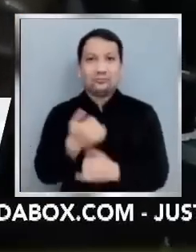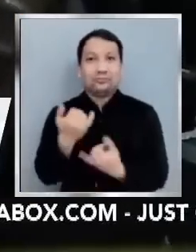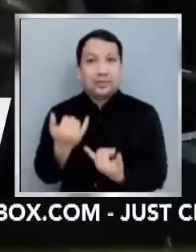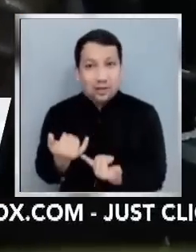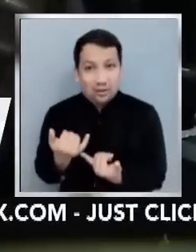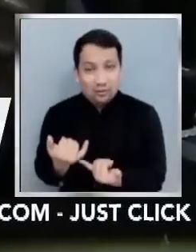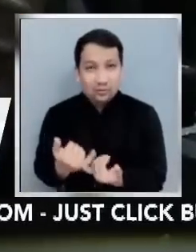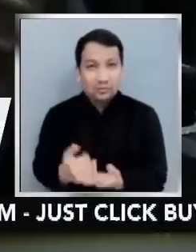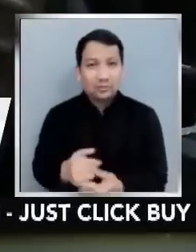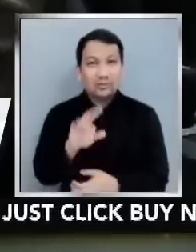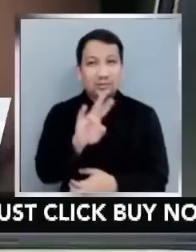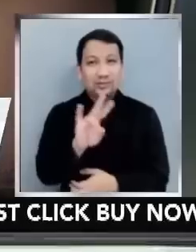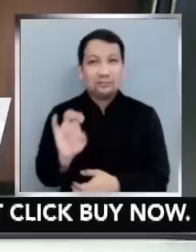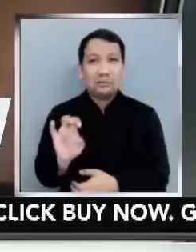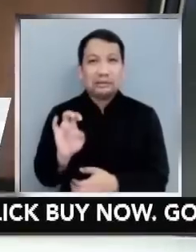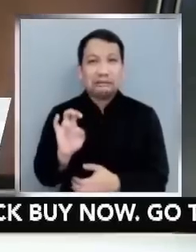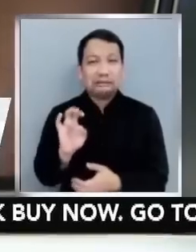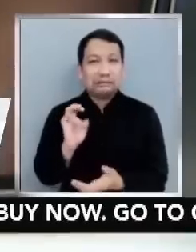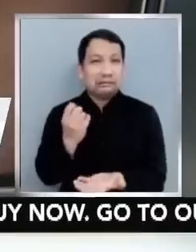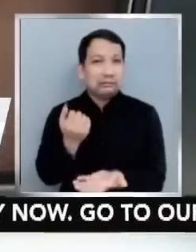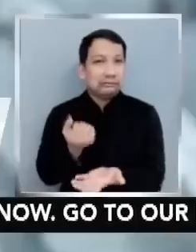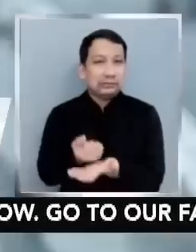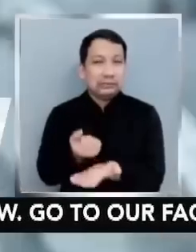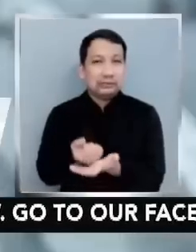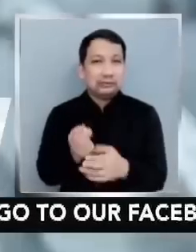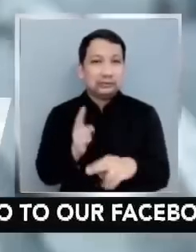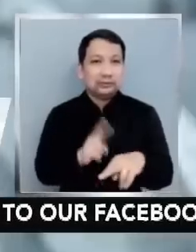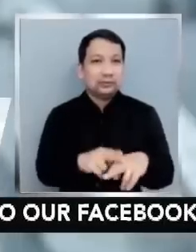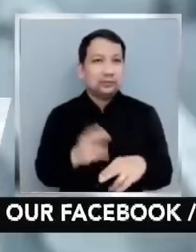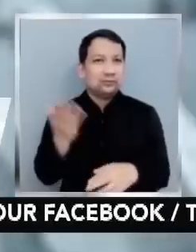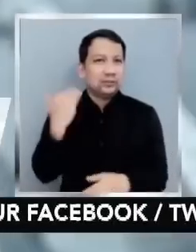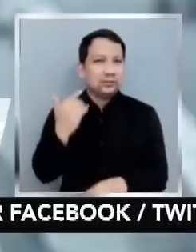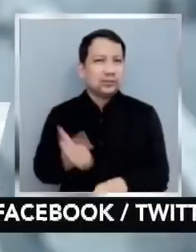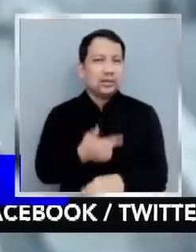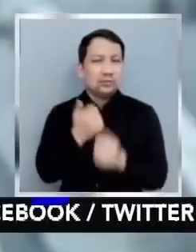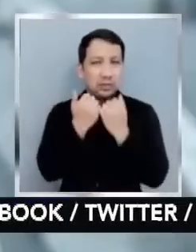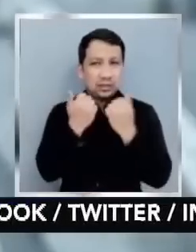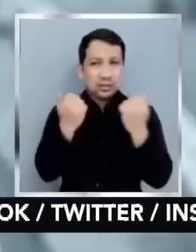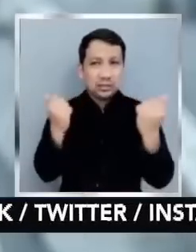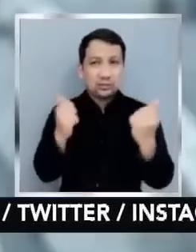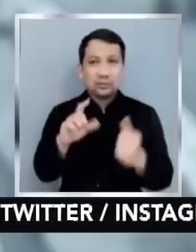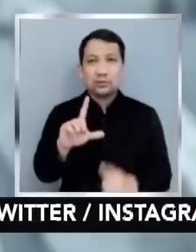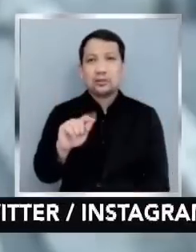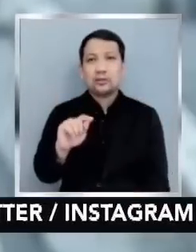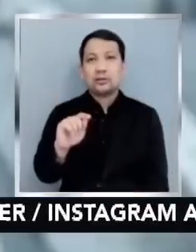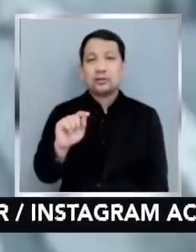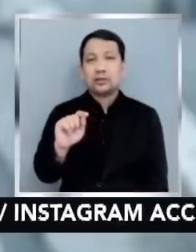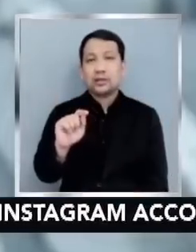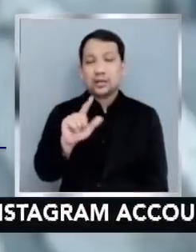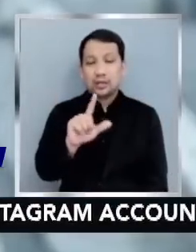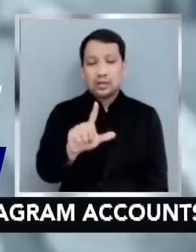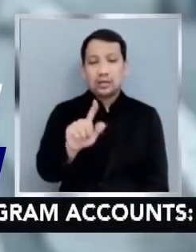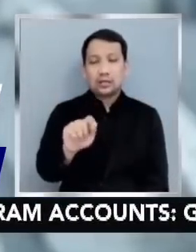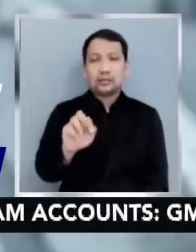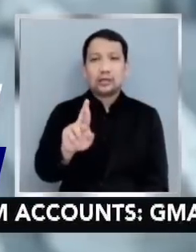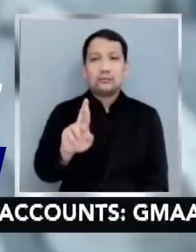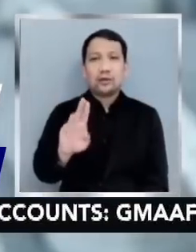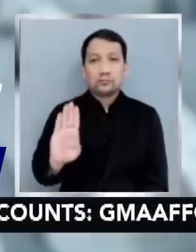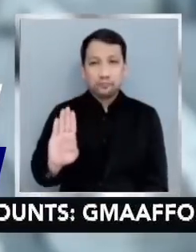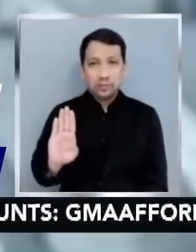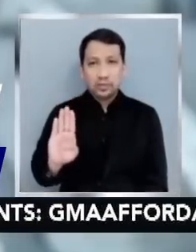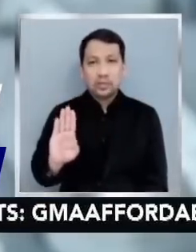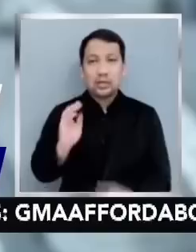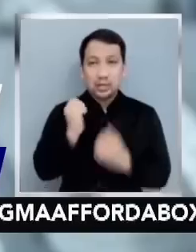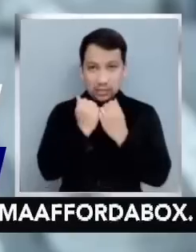nasa 700 na lamang. Matagal lang gusto balis. Inanunsyo ng Land Transportation Franchising and Regulatory Board o LTFRB